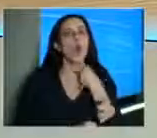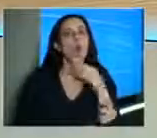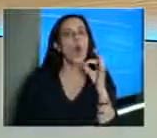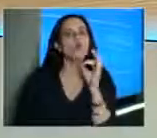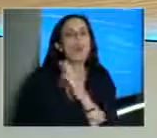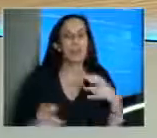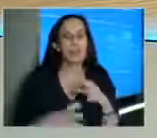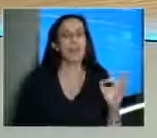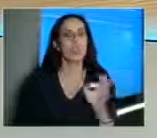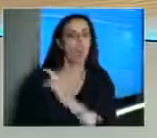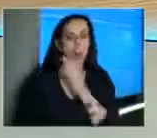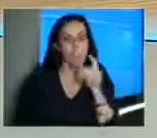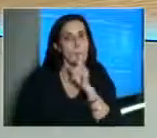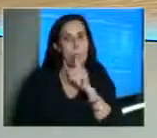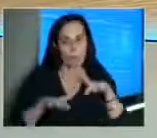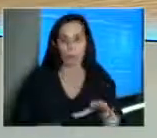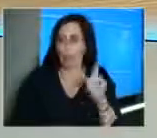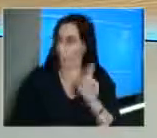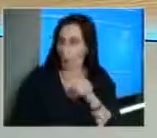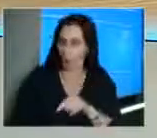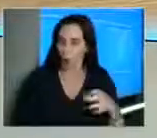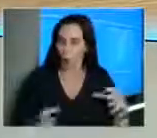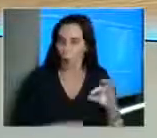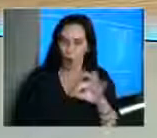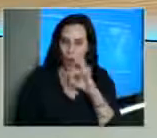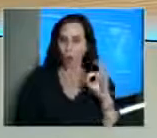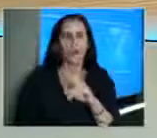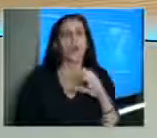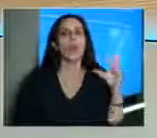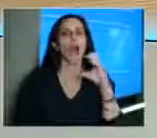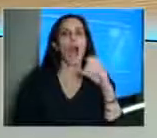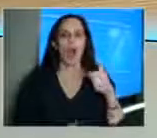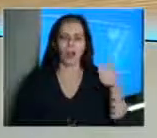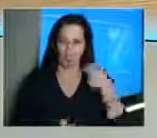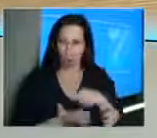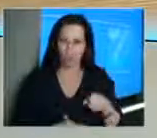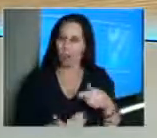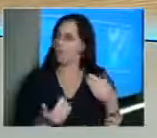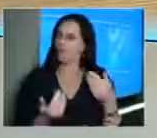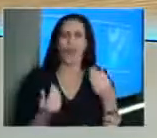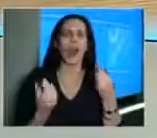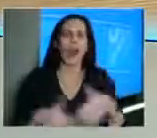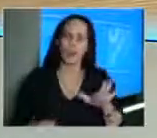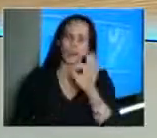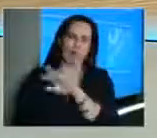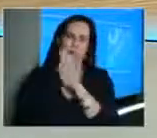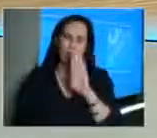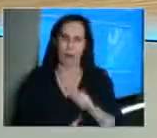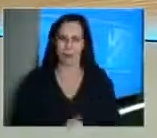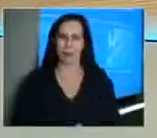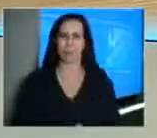מעט המנדטים שעוד נותרו לו, אבל לא רק הם, כחלון בחולשתו הוא טרף קל גם עבור נתניהו